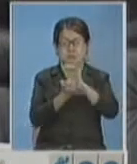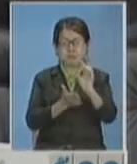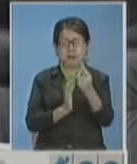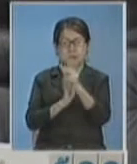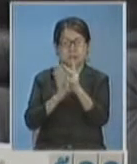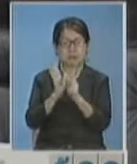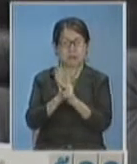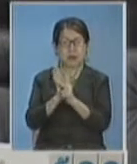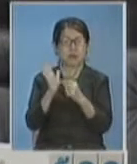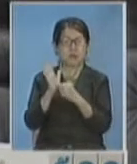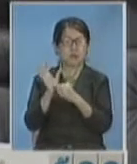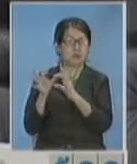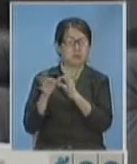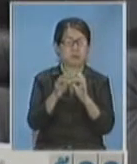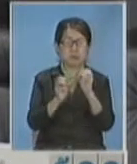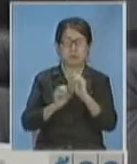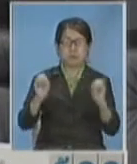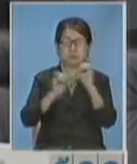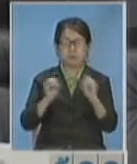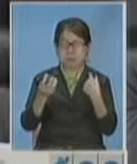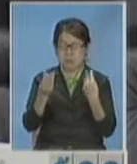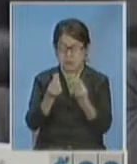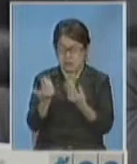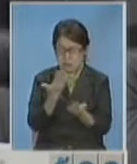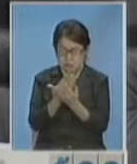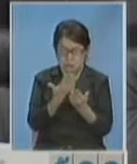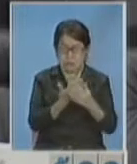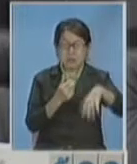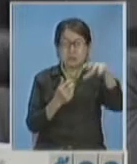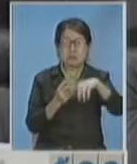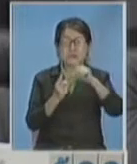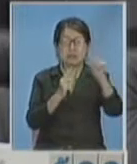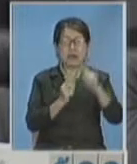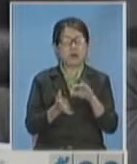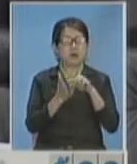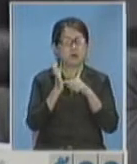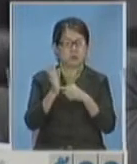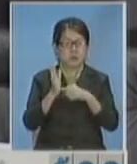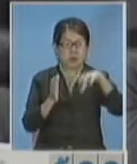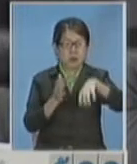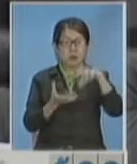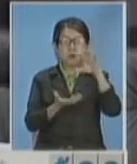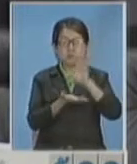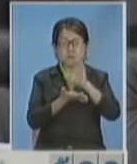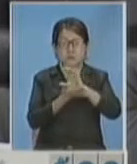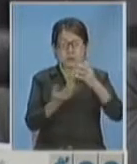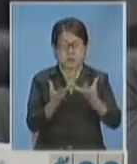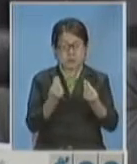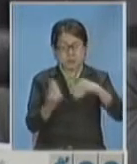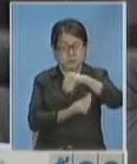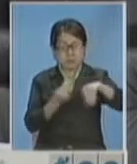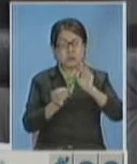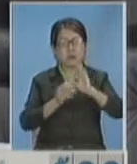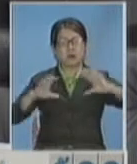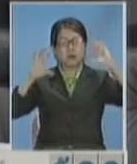ก็ไม่มีรายละเอียดไม่มีพื้นที่เป้าหมายชัดเจนยกตัวอย่างเช่นกองทุนพัฒนาอสังหาริมทรัพย์ของรัฐนะคะที่ต